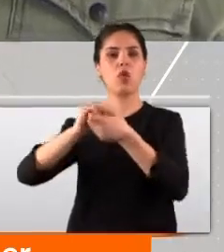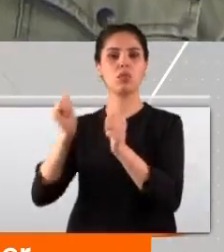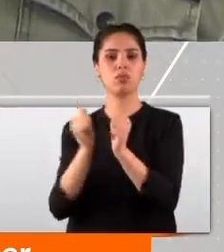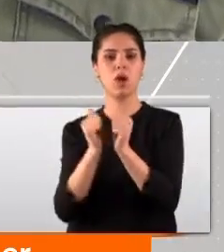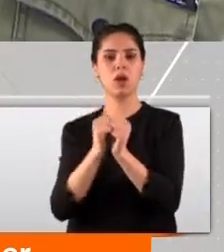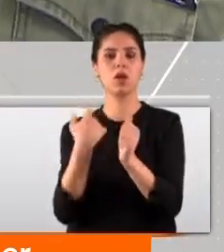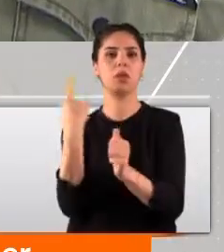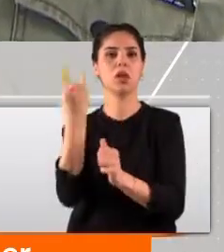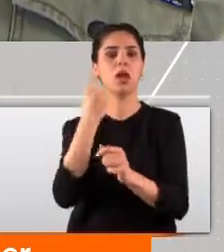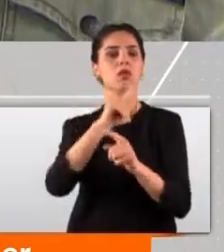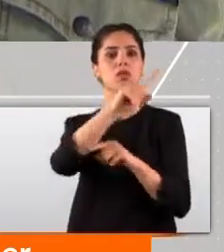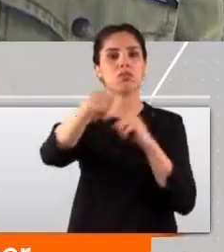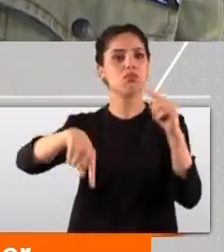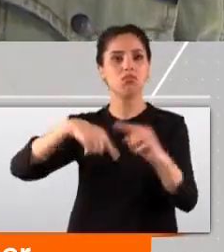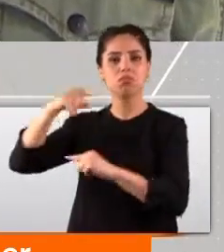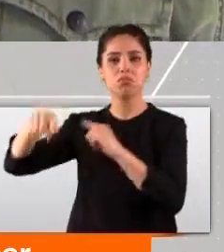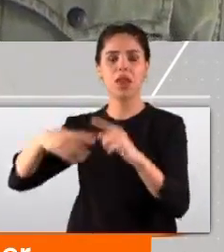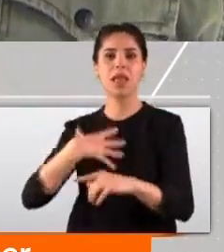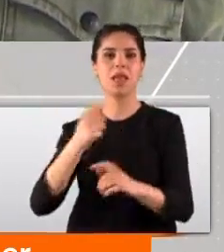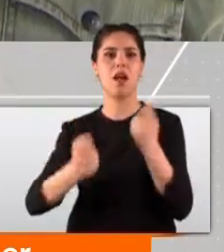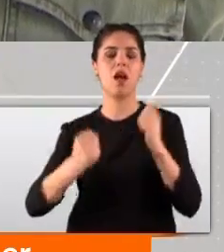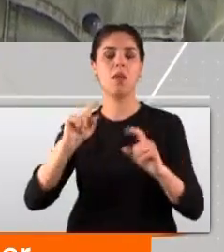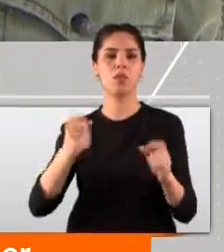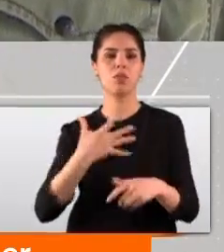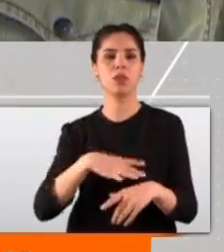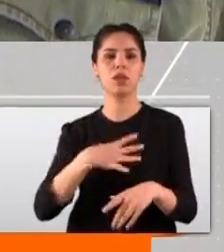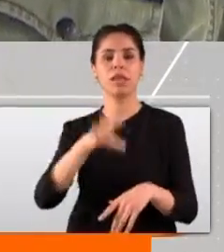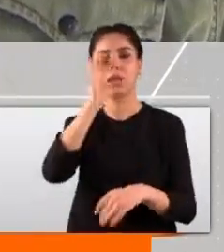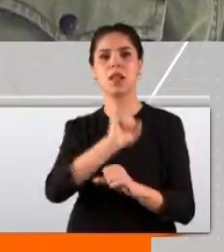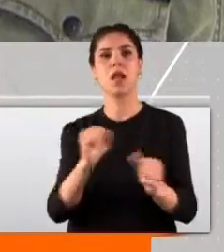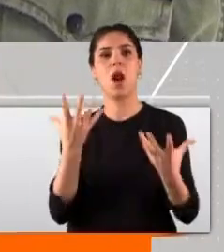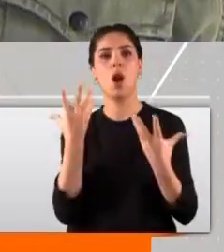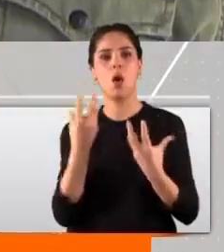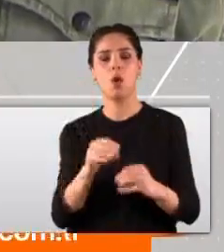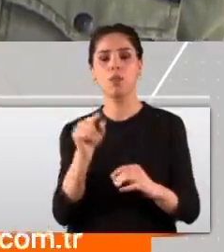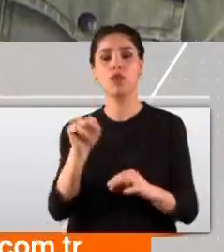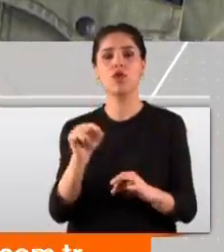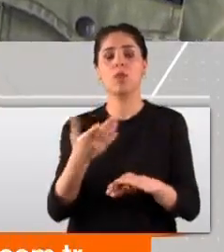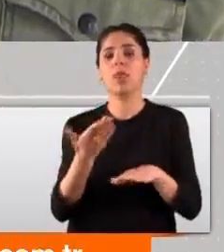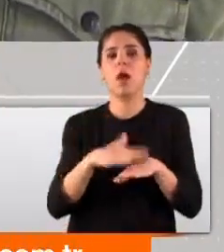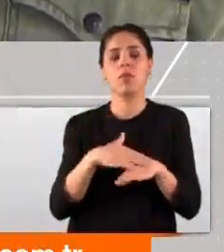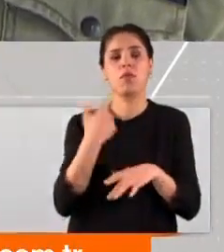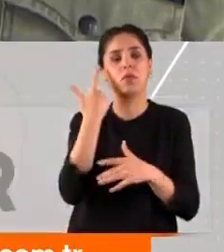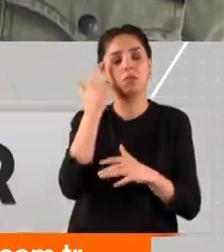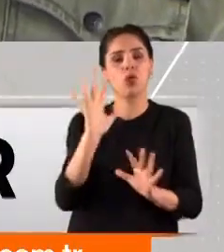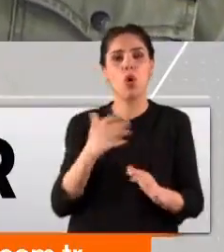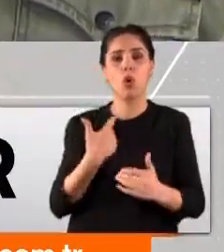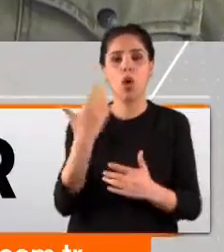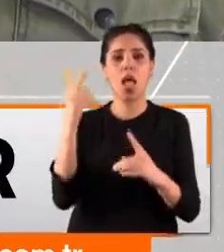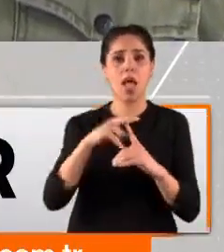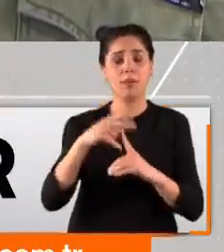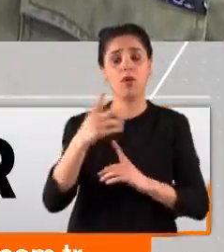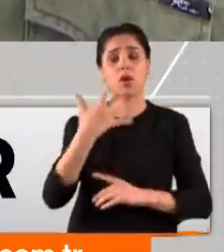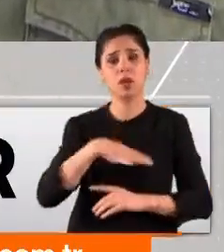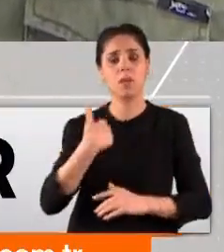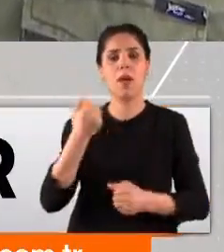beraber geziyoruz. Hani kendi arabamızı bir an önce bulalım. Başkasının canı yanmasın diye. Hani şimdi ne yapacağımızı şaşırmışız. Ben bir an önce emniyetten